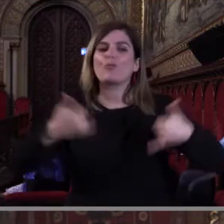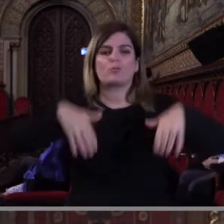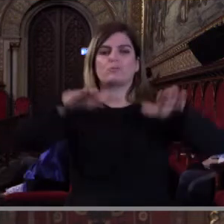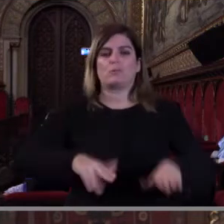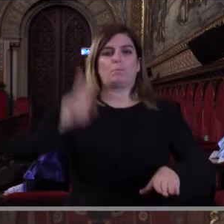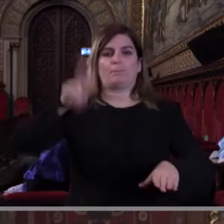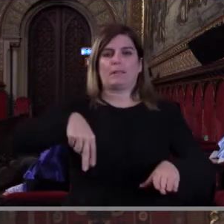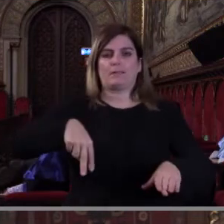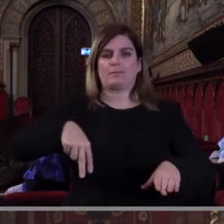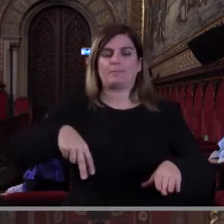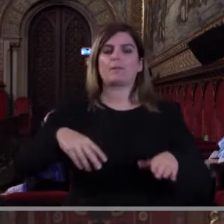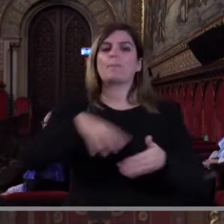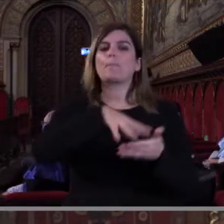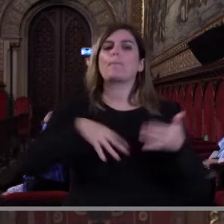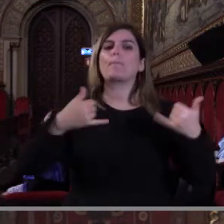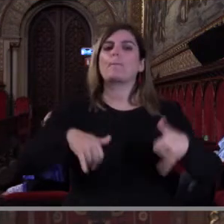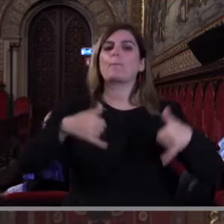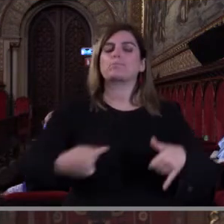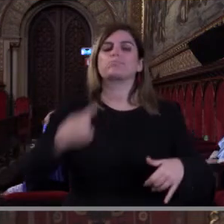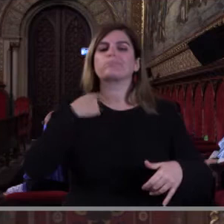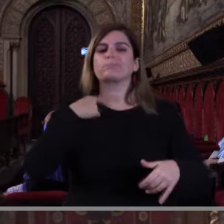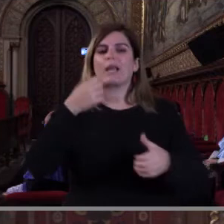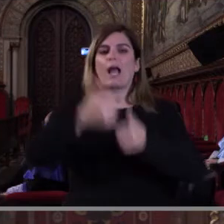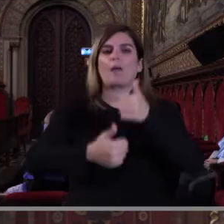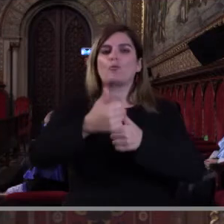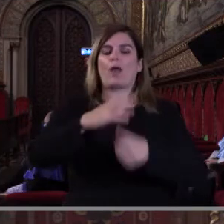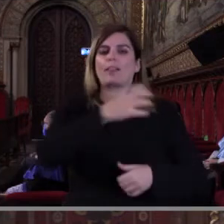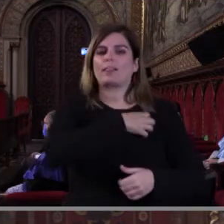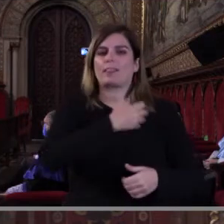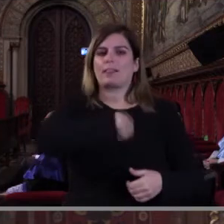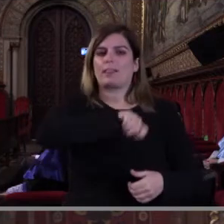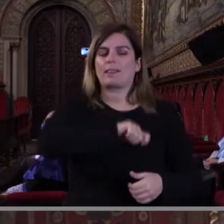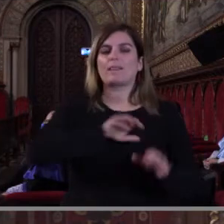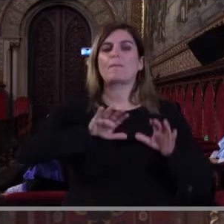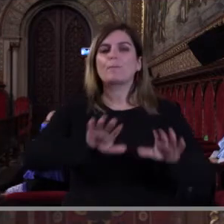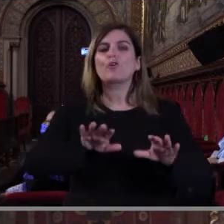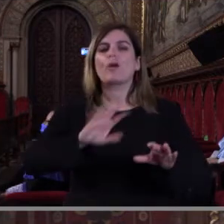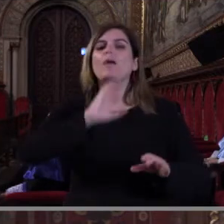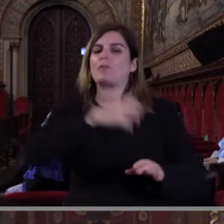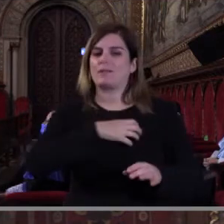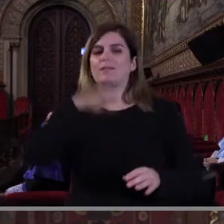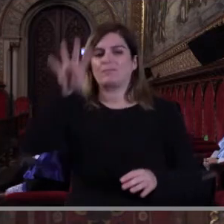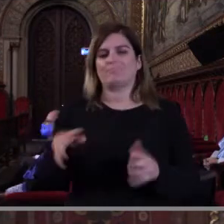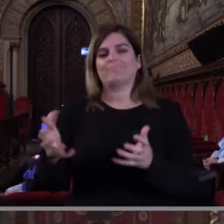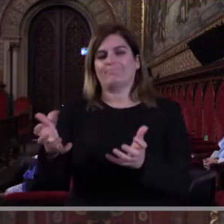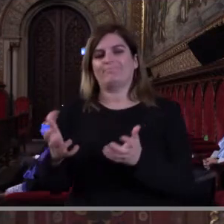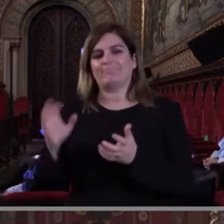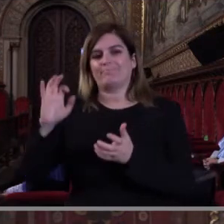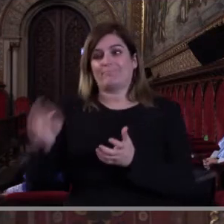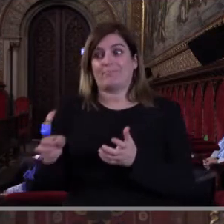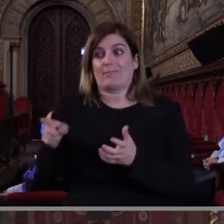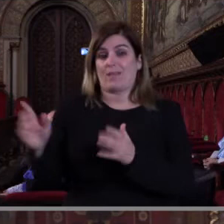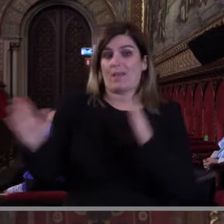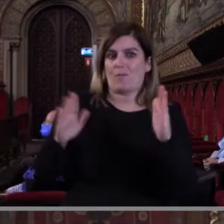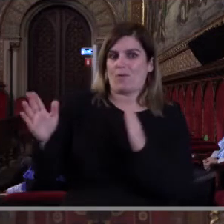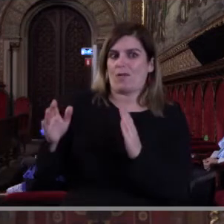suspendre. El Barça va perdre el campionat d'Espanya, però va guanyar amb comoditat el campionat de Catalunya, que en aquella època era el més